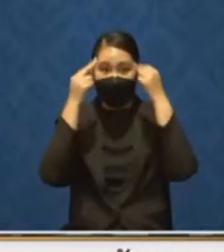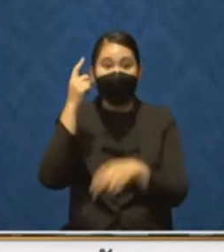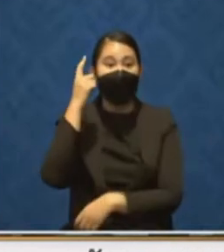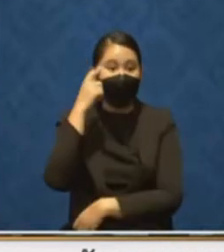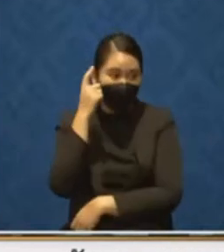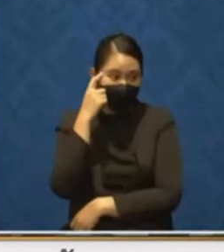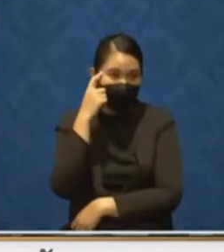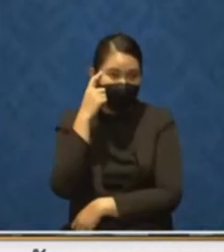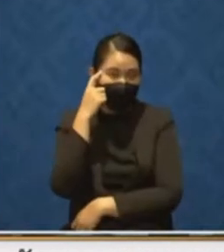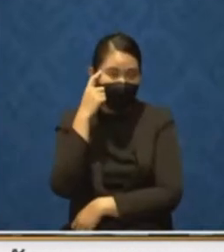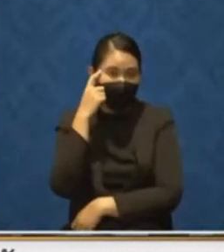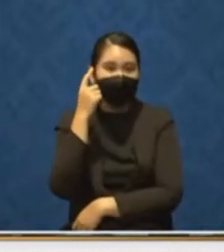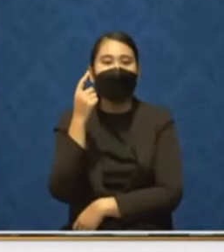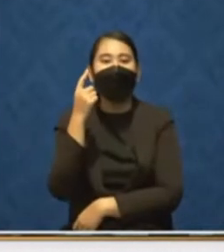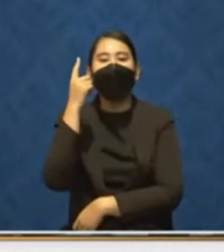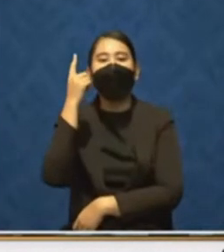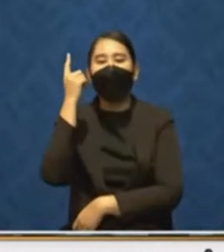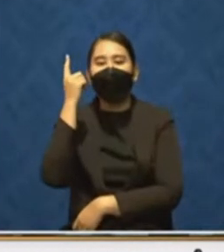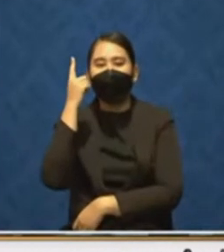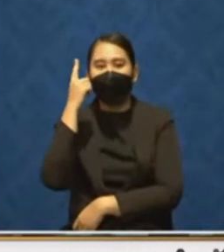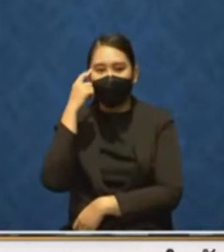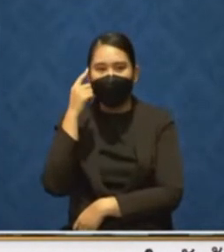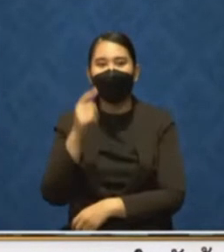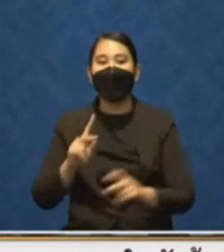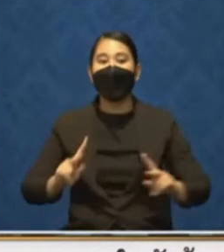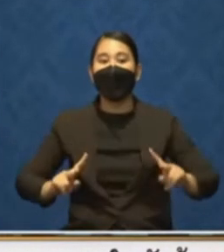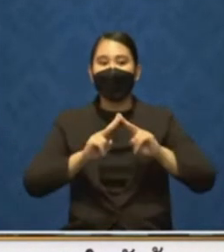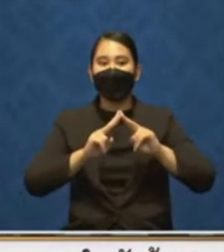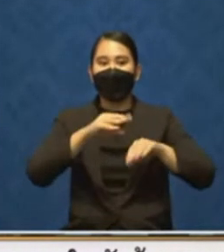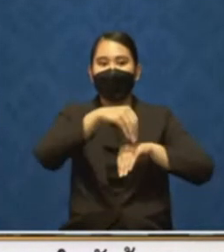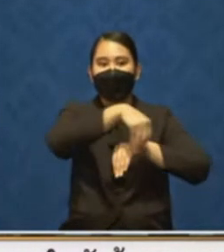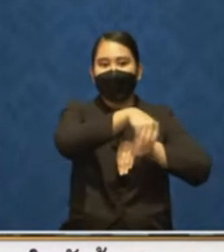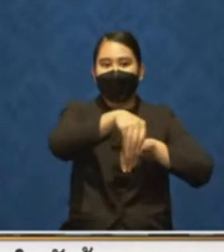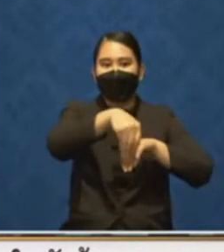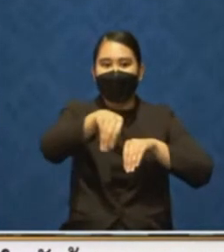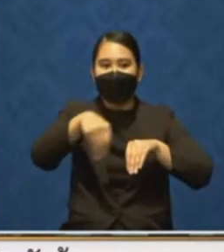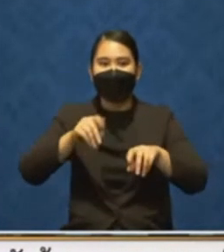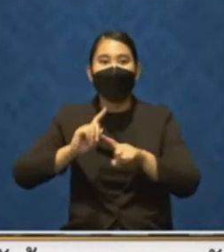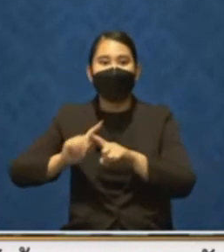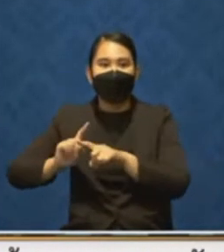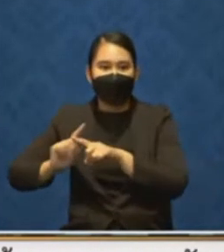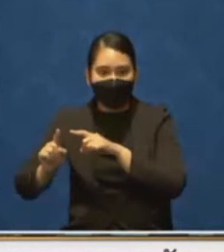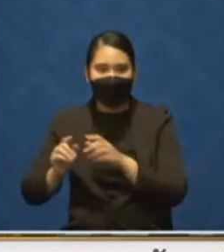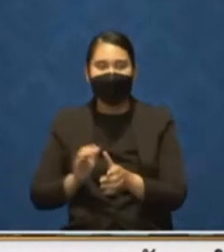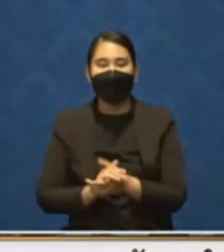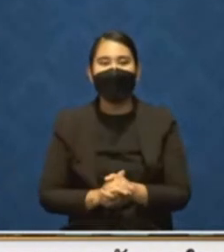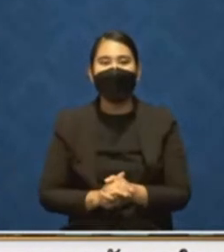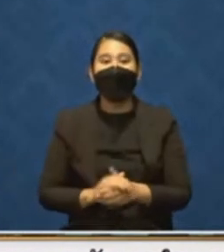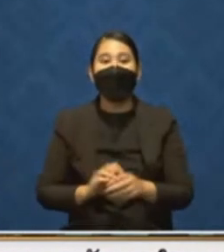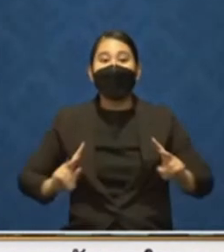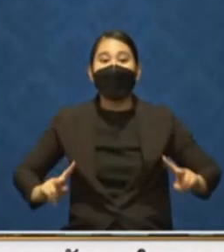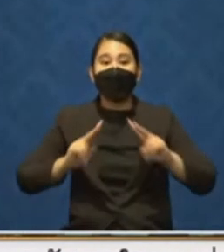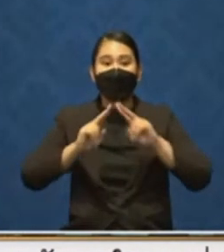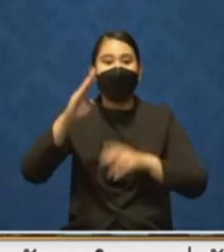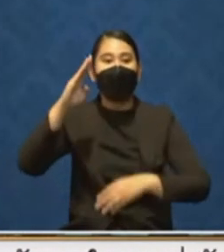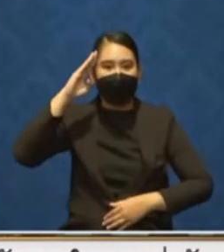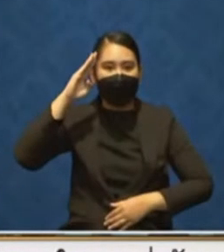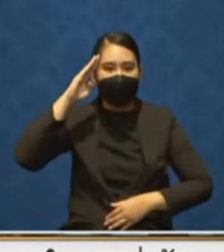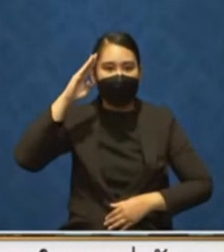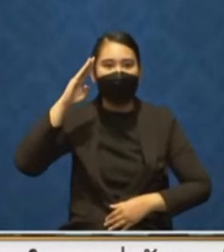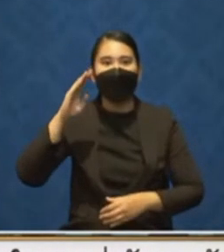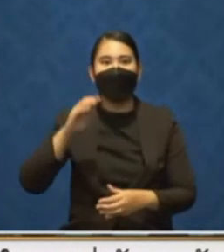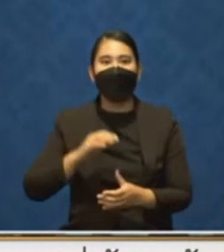ท่านรู้ท่านบอกเลยว่ากระทรวงทบวงกรมแต่ละกระทรวงนับจากนี้ไปที่ช้าของผมครับกระทรวงกลาโหมตอนที่พี่บอกเลย